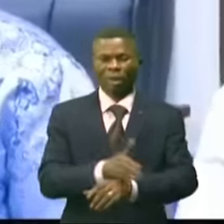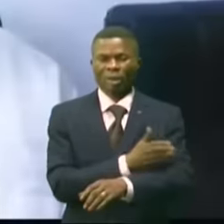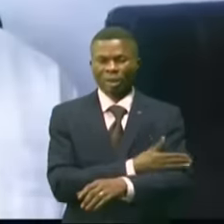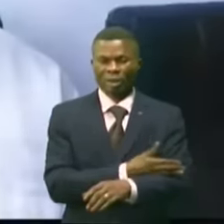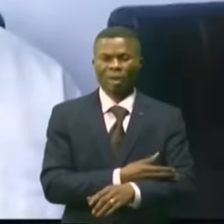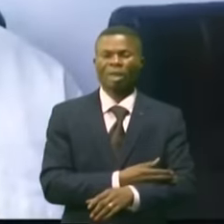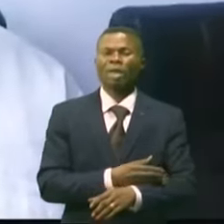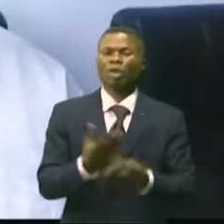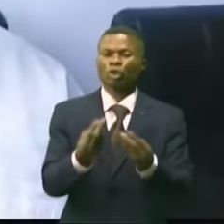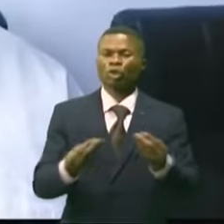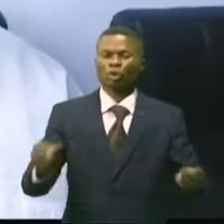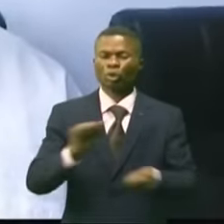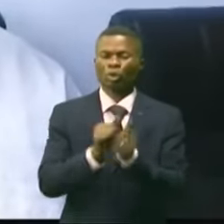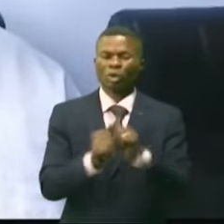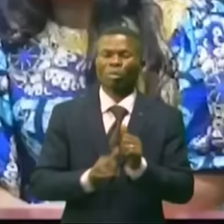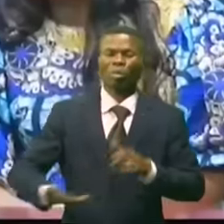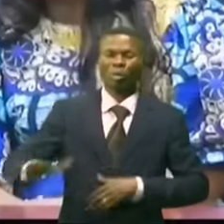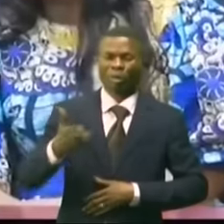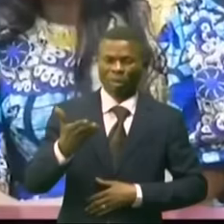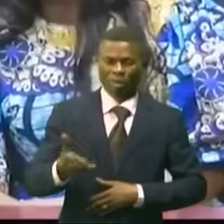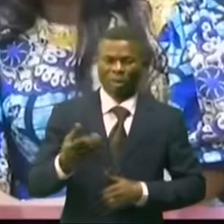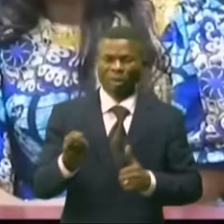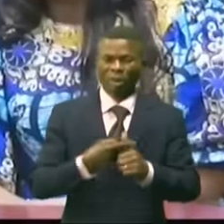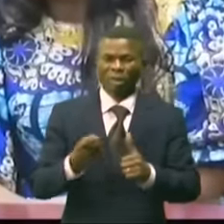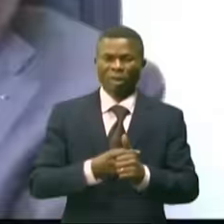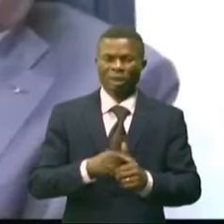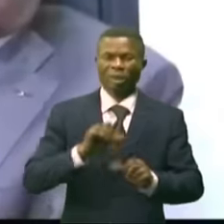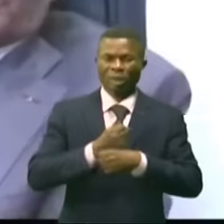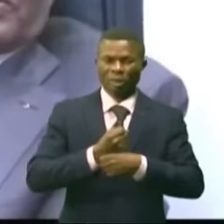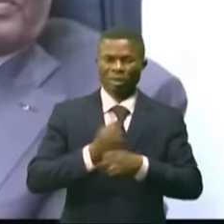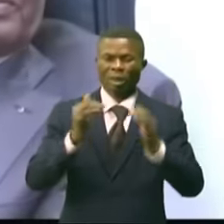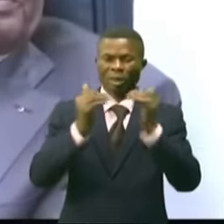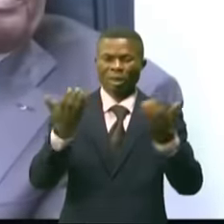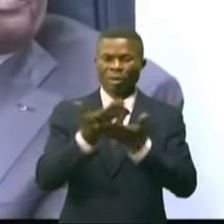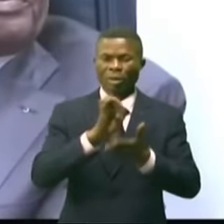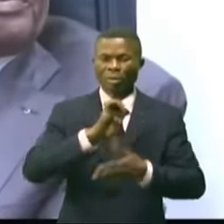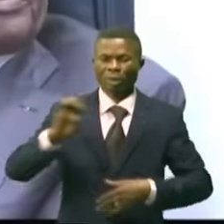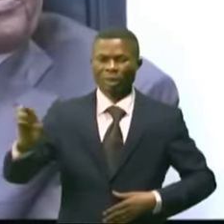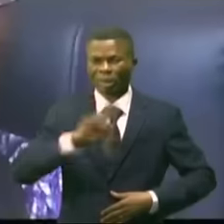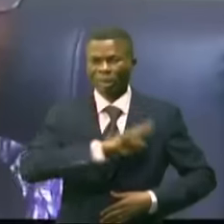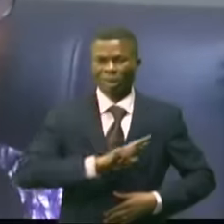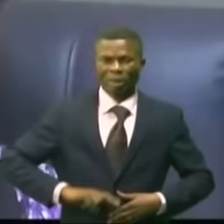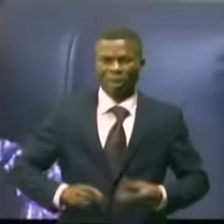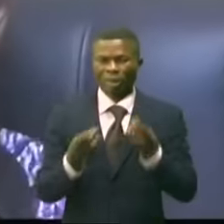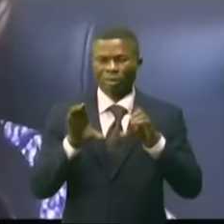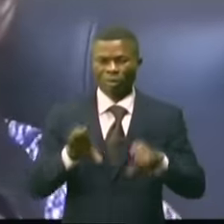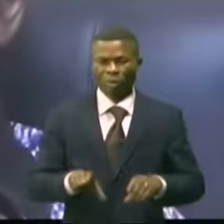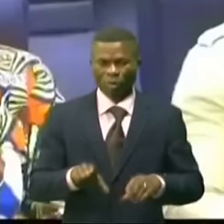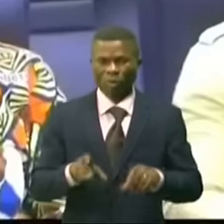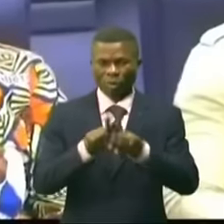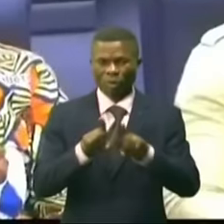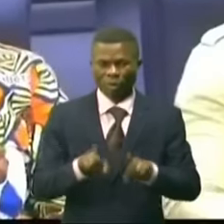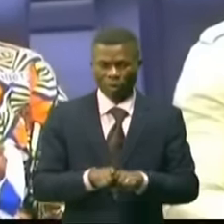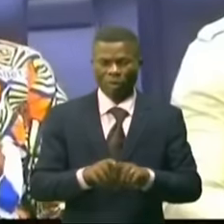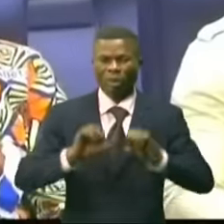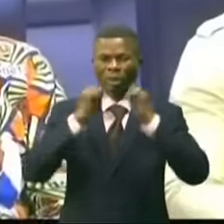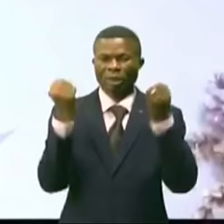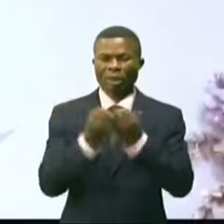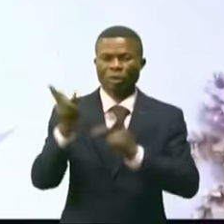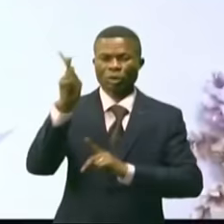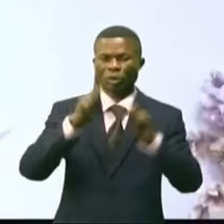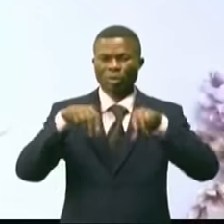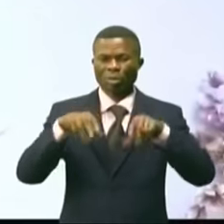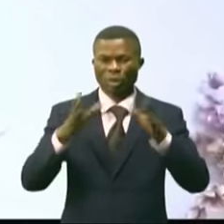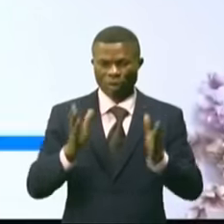au grand défi du pays notamment la restauration de la paix dans la partie orientale du pays et les social de la